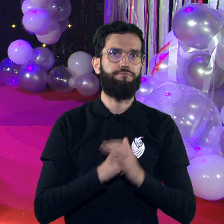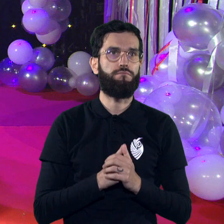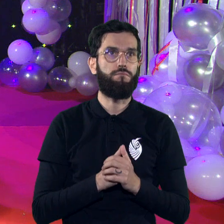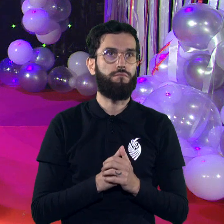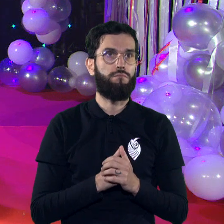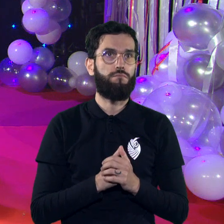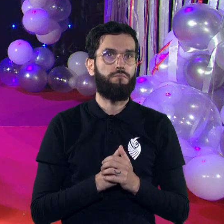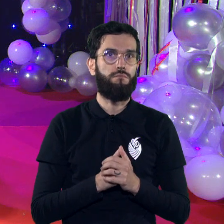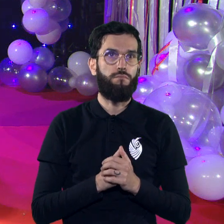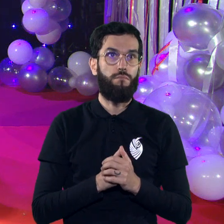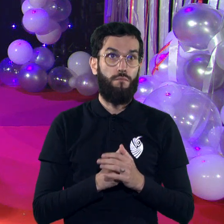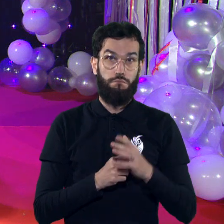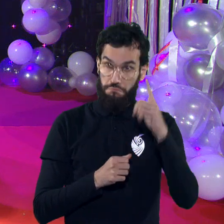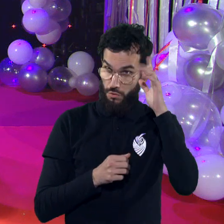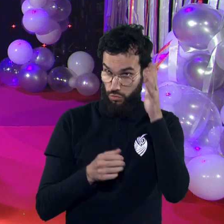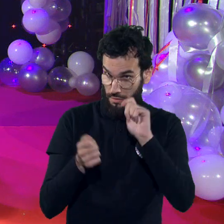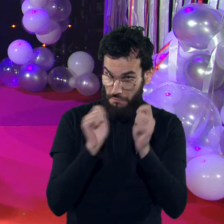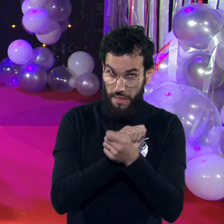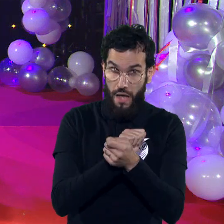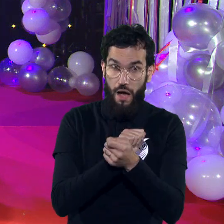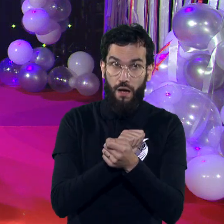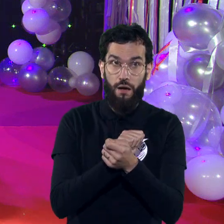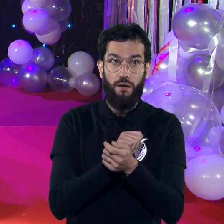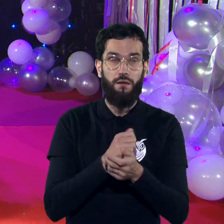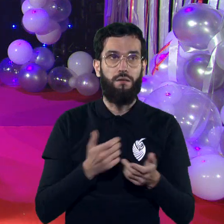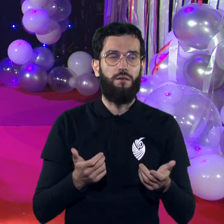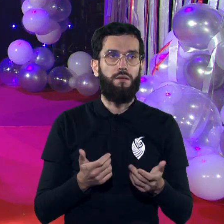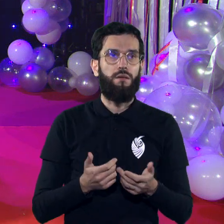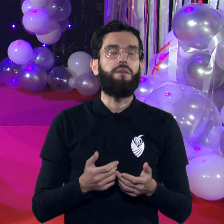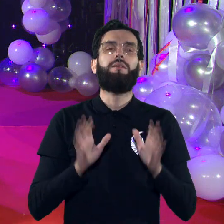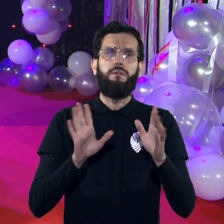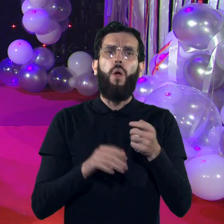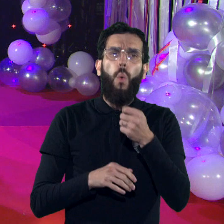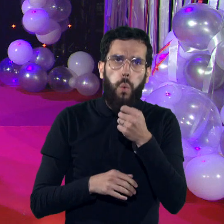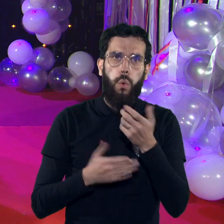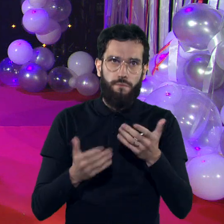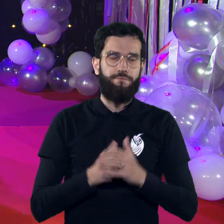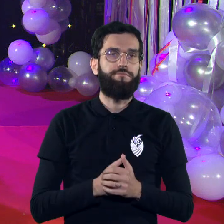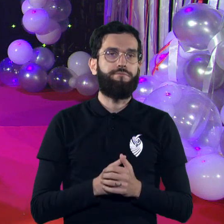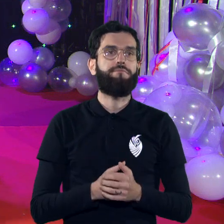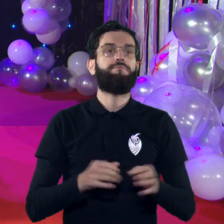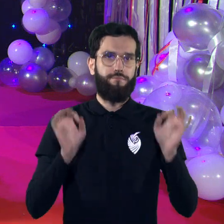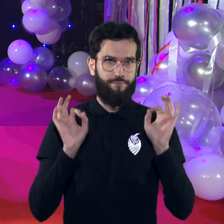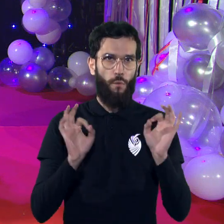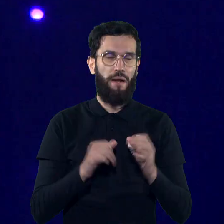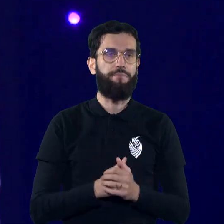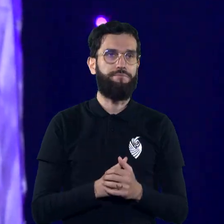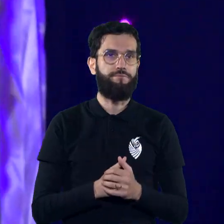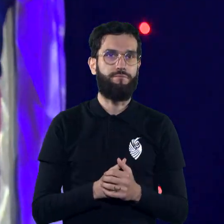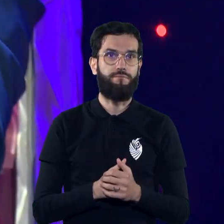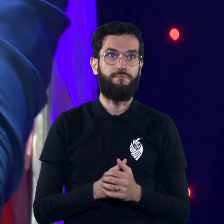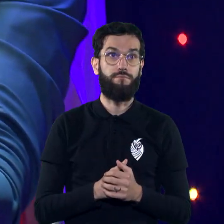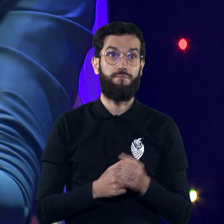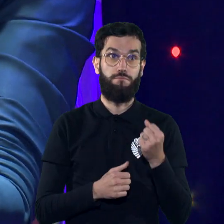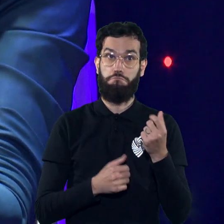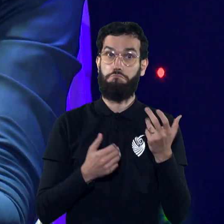Tak keď hovoríš, že bola, čakáš, že zmení farbu? Neviem, či si umýval ruky, vieš? Dobre, vieš čo, radšej na to fúkni. Áno, to ti ide dnes najlepšie, pretože